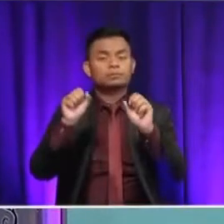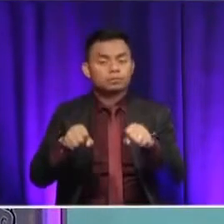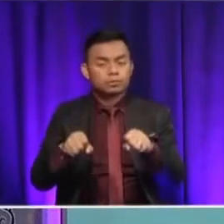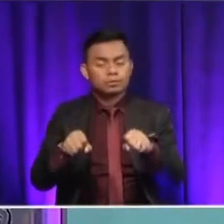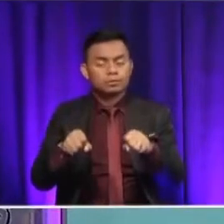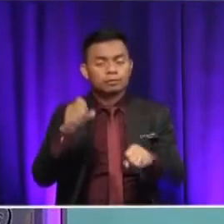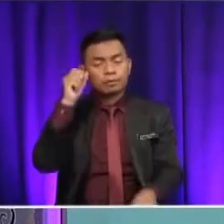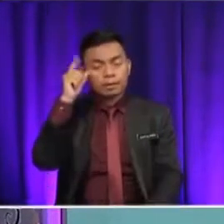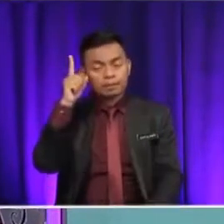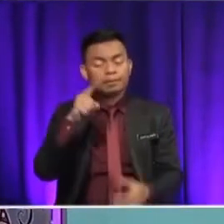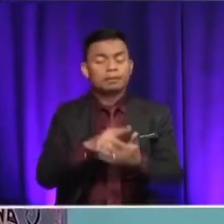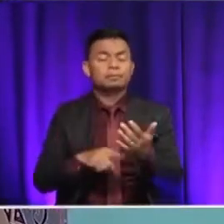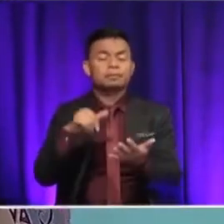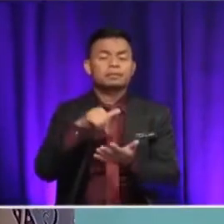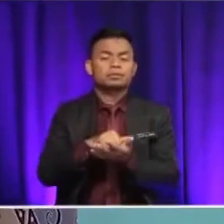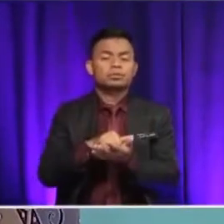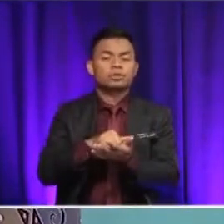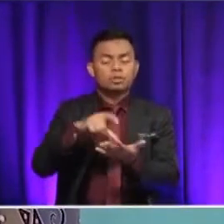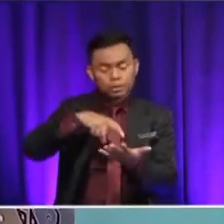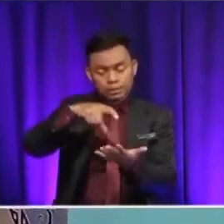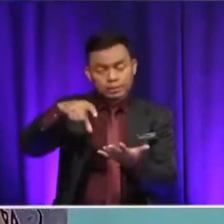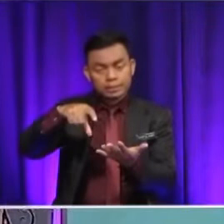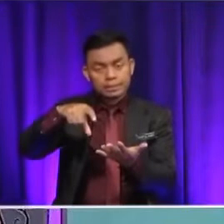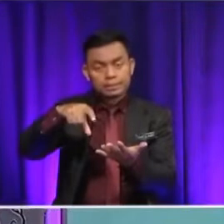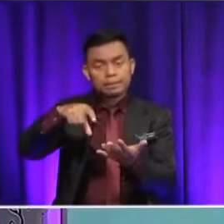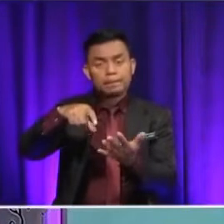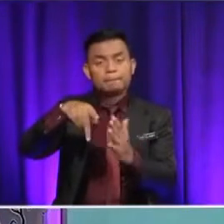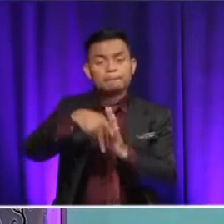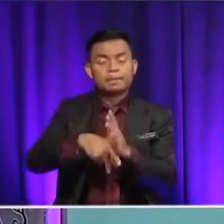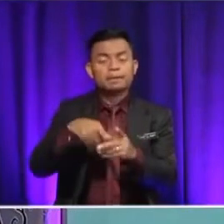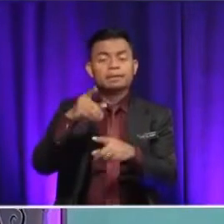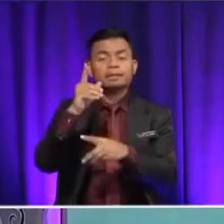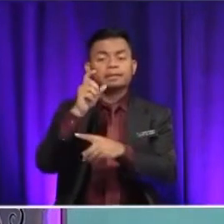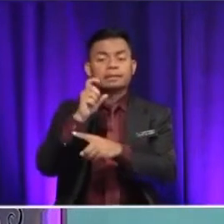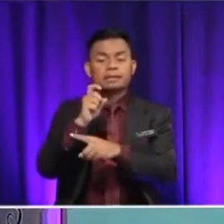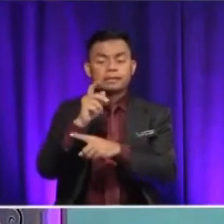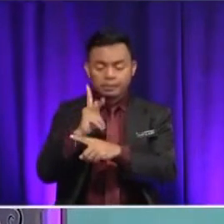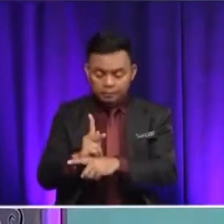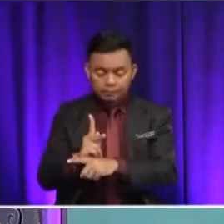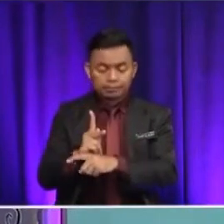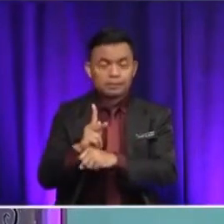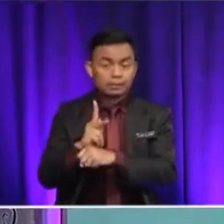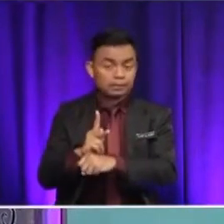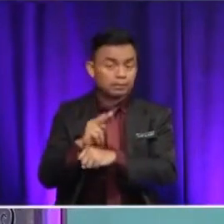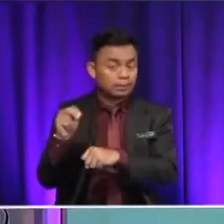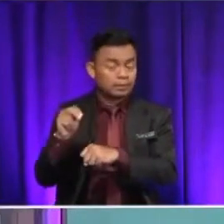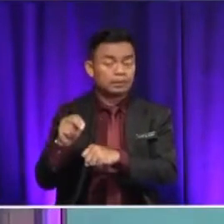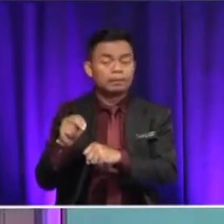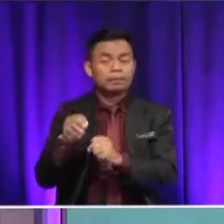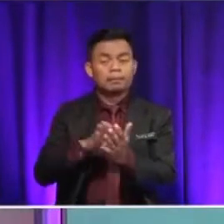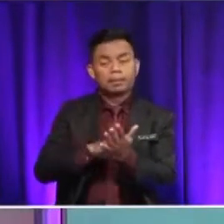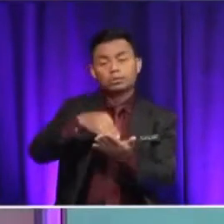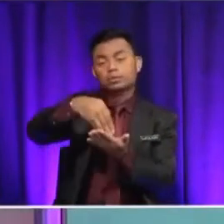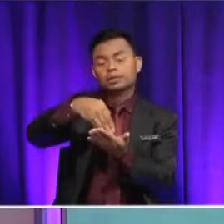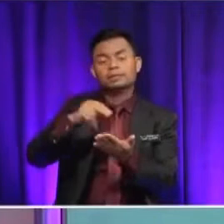perkhidmatan bangunan. Sebab bila kita belajar mengenai bangunan, kita boleh mentafsir pelan dia dan juga perkhidmatan yang ada